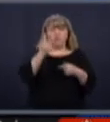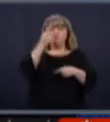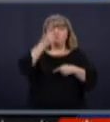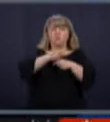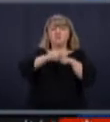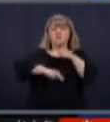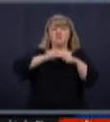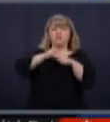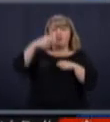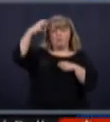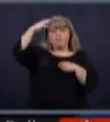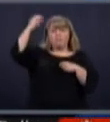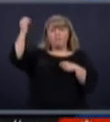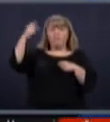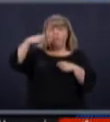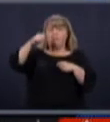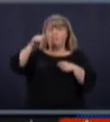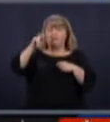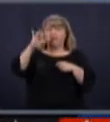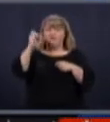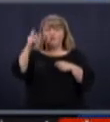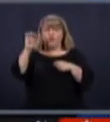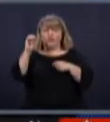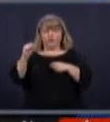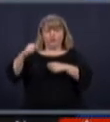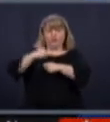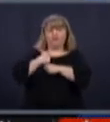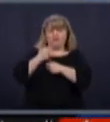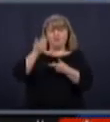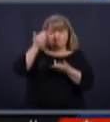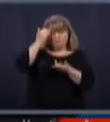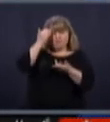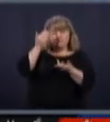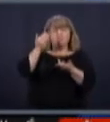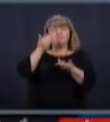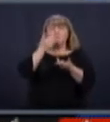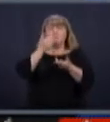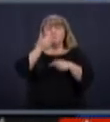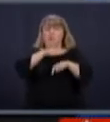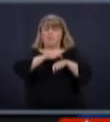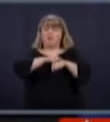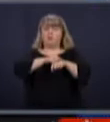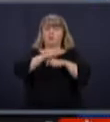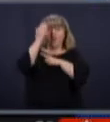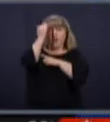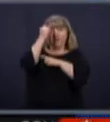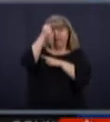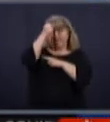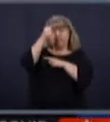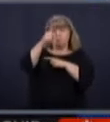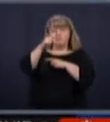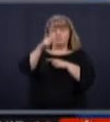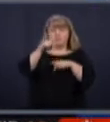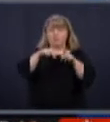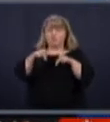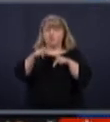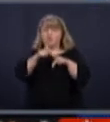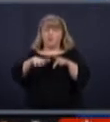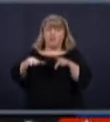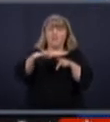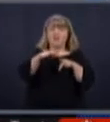Patriotes. Je pense que c'est un bon moment pour se rappeler les Québécois, à l'époque